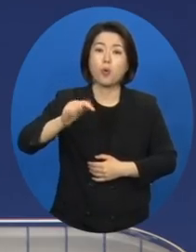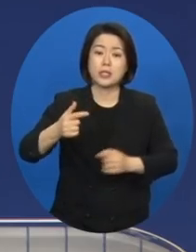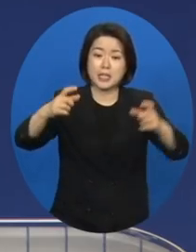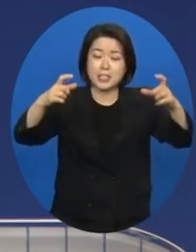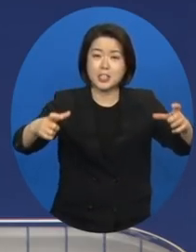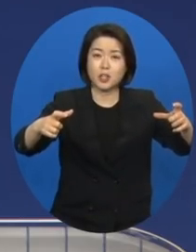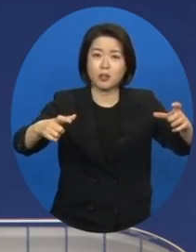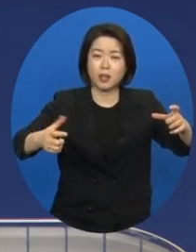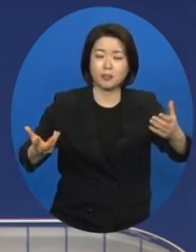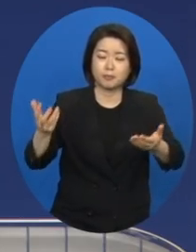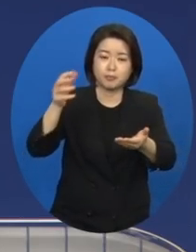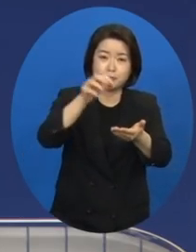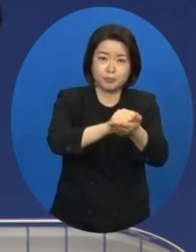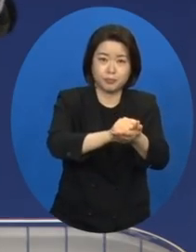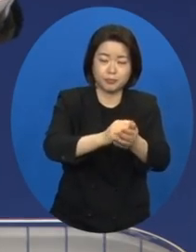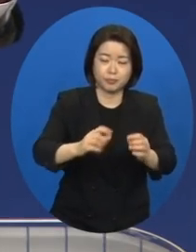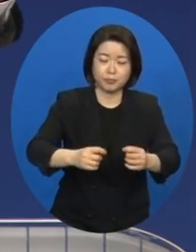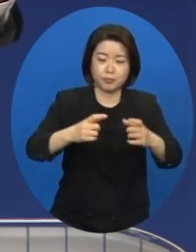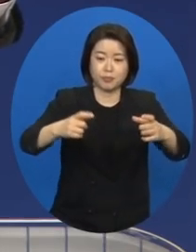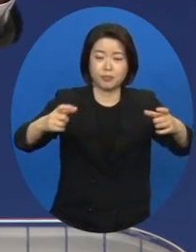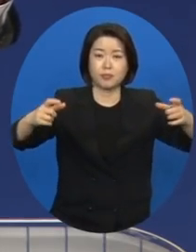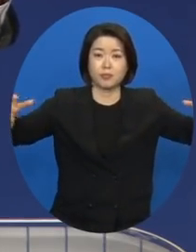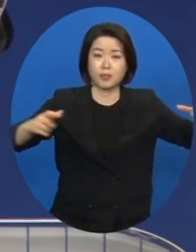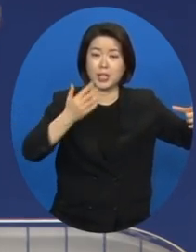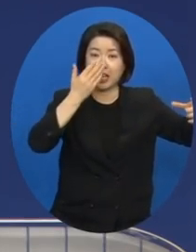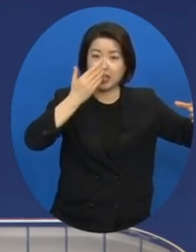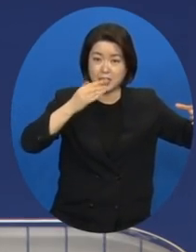뭐냐면 이제 이스라엘 민족으로 형성하게 되죠.